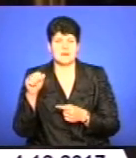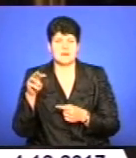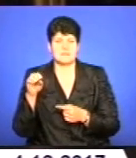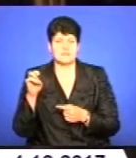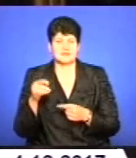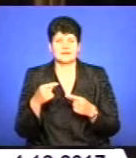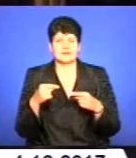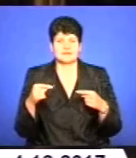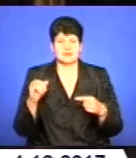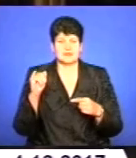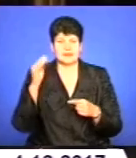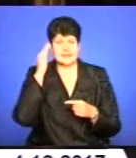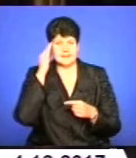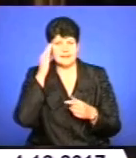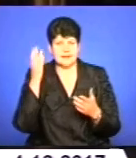інтелект,